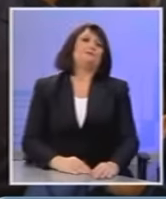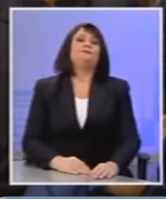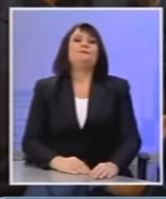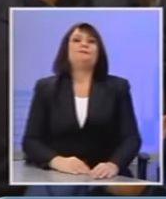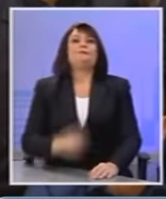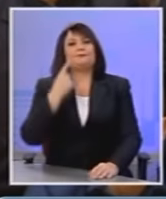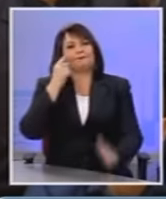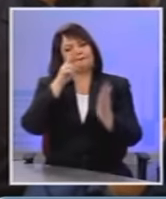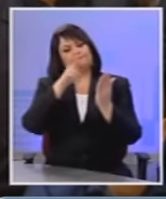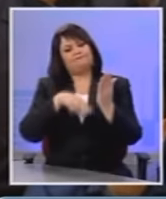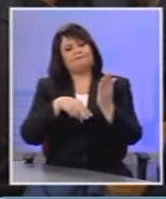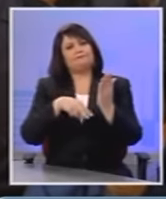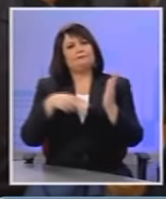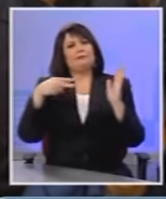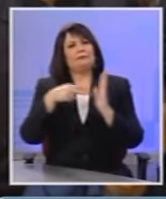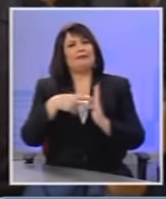Παρατηρώντας όμως και τον προϋπολογισμό του